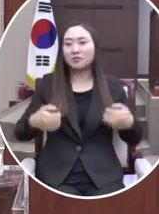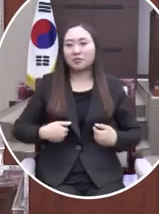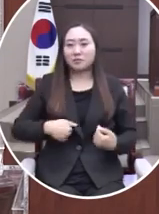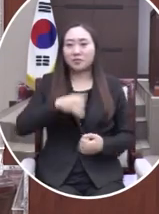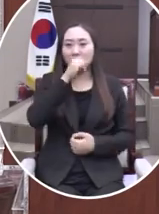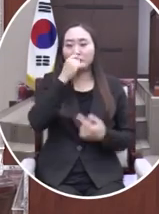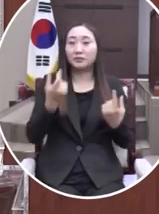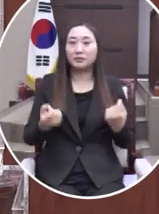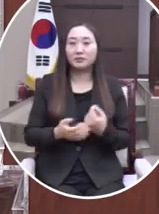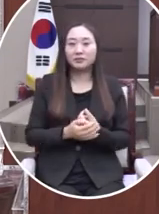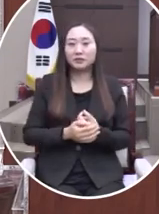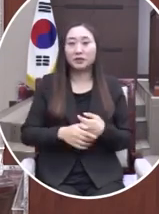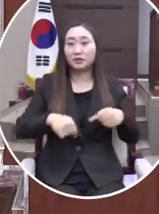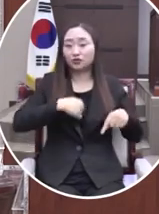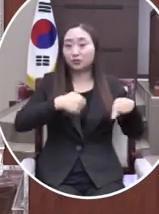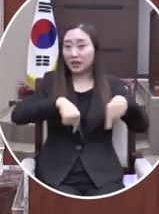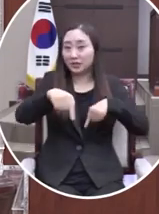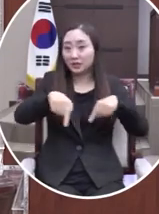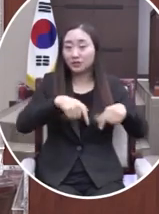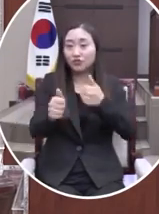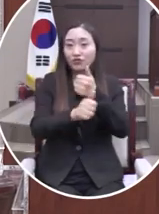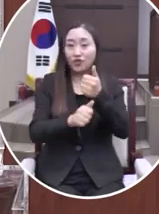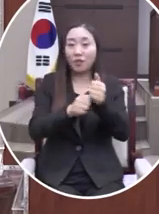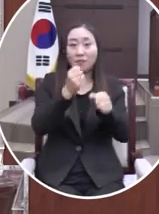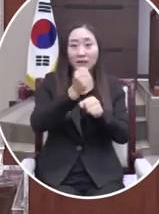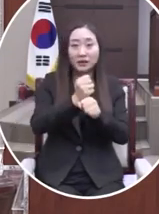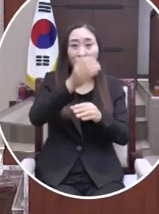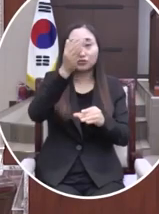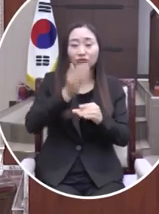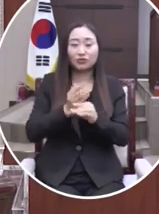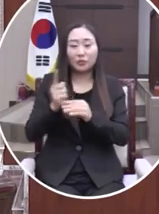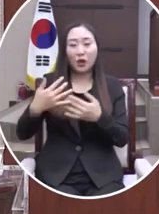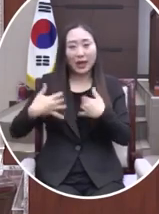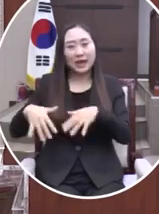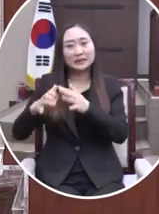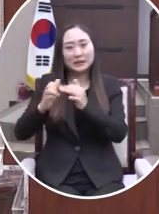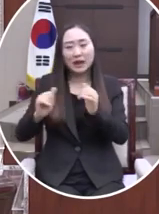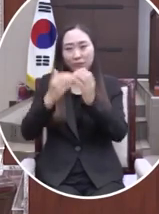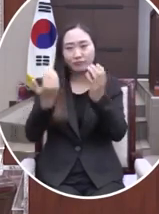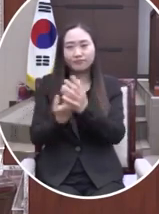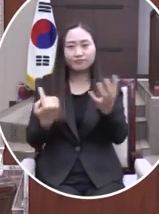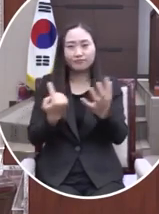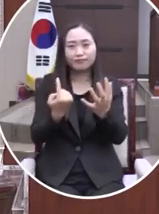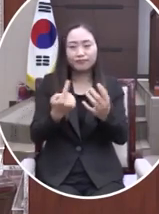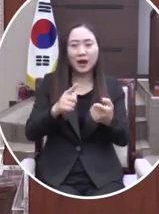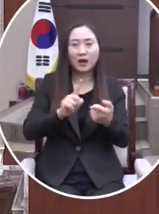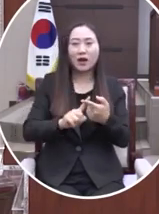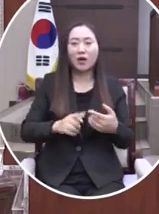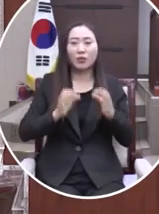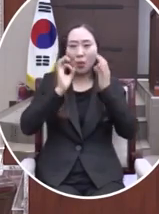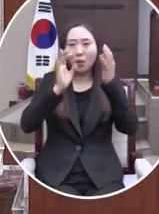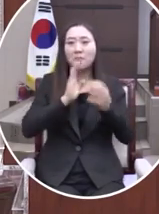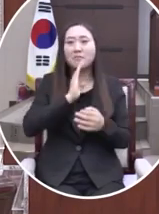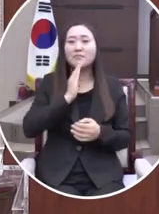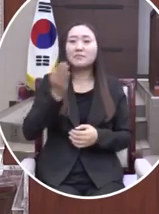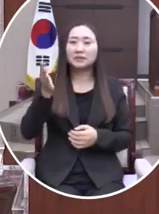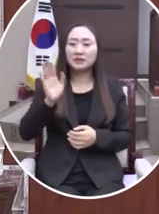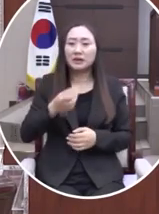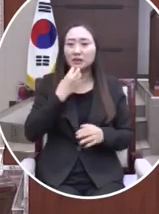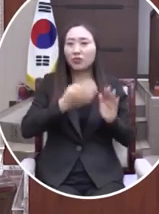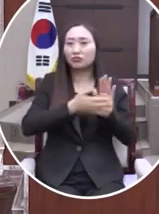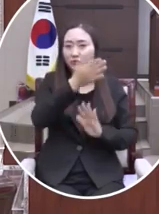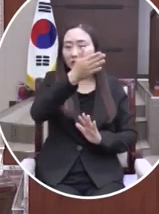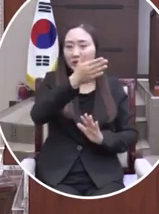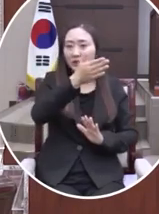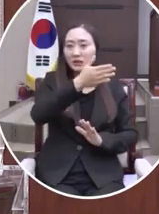주민자치위원 구성 현황에서 아쉬운 점은 사회적 약자 등 다양한 계층이 참여할 수 있도록 노력해야 함에도 서울시 자치구